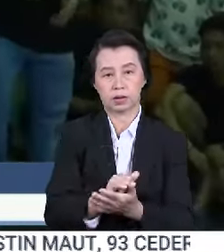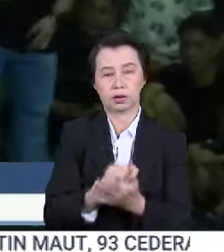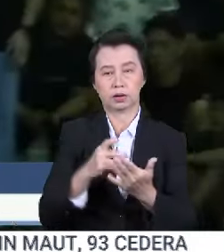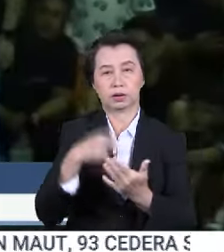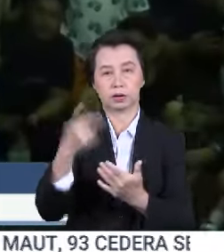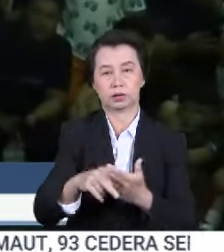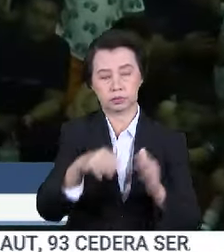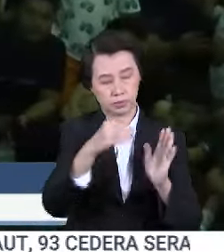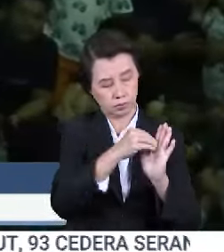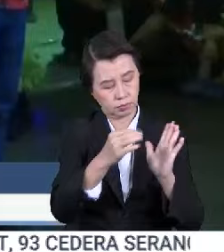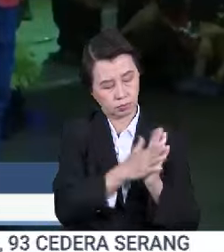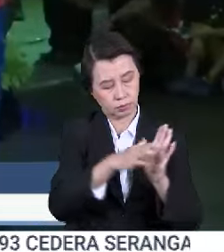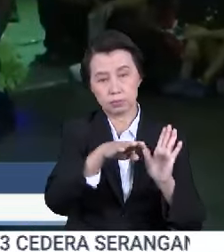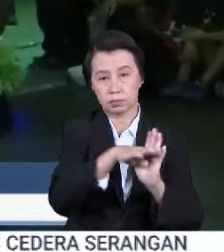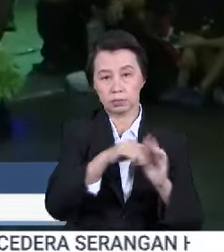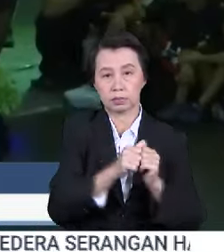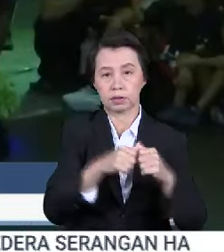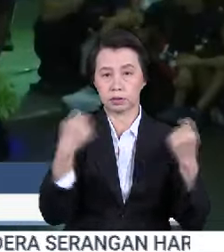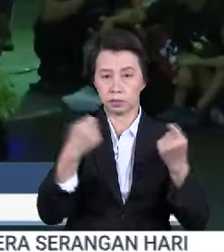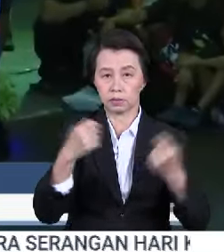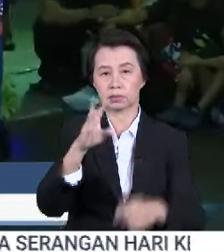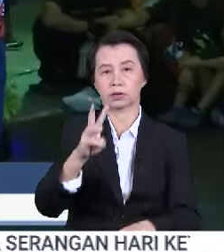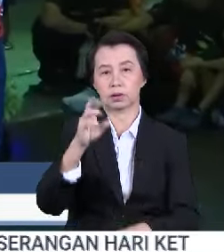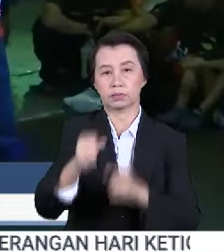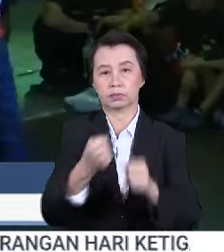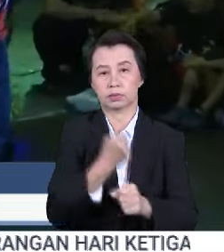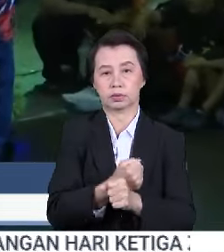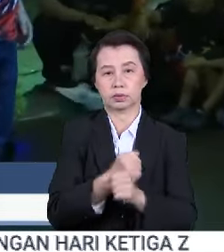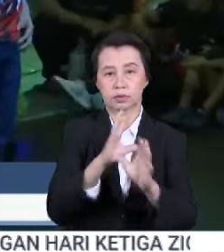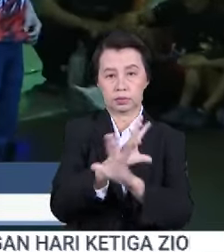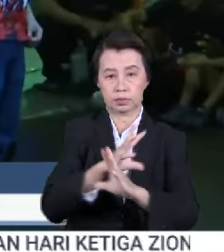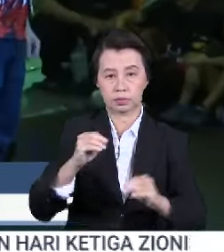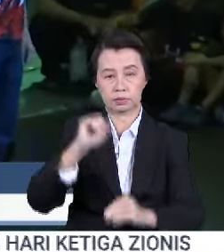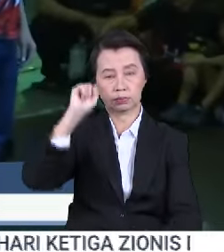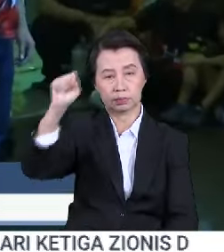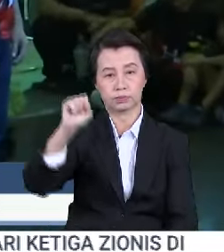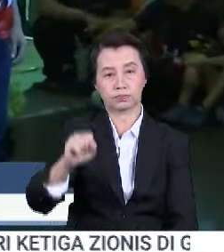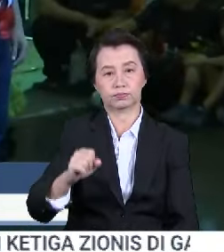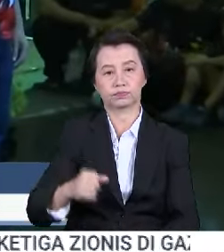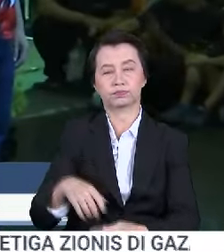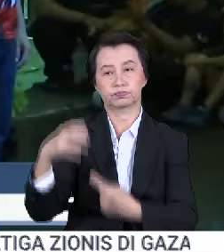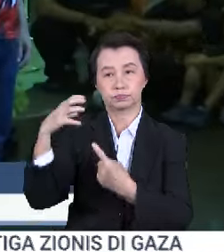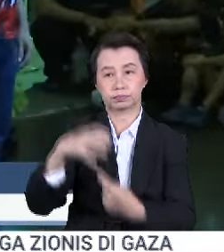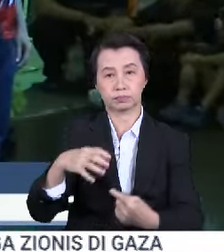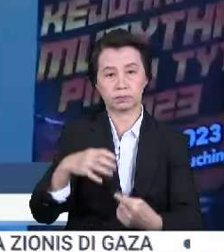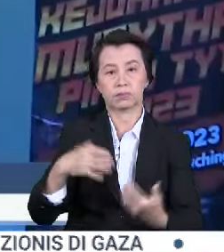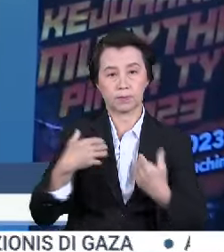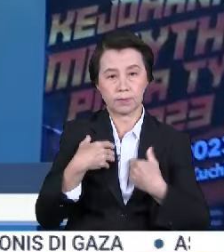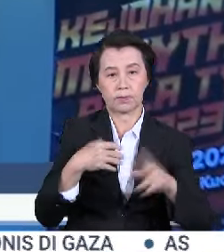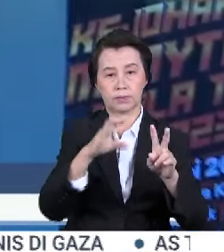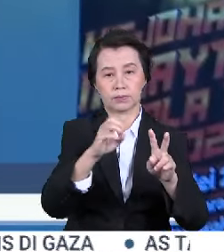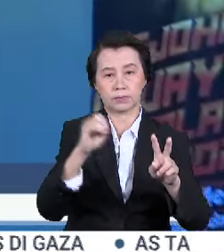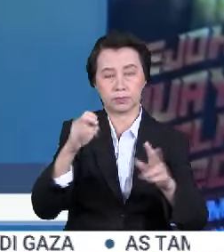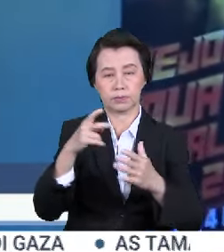yang diselenggarakan dalam program sambutan 60 tahun Serawak Merdeka kejuaraan tersebut akan dihasilkan lebih 200